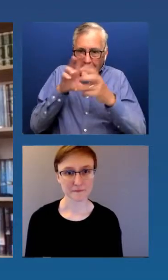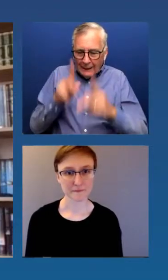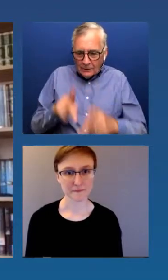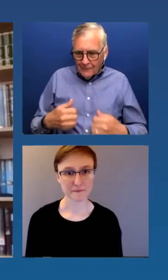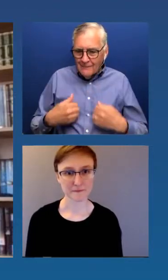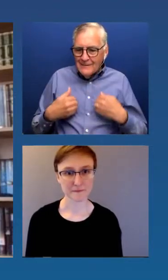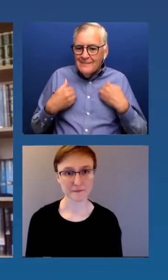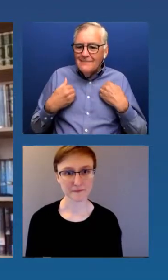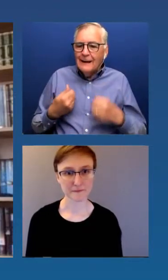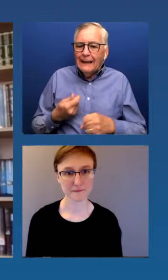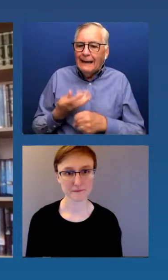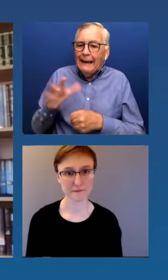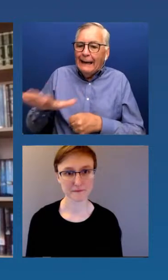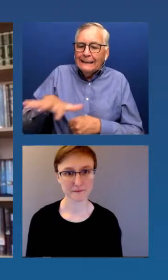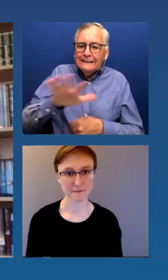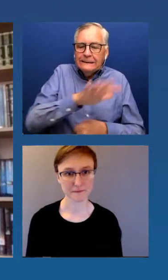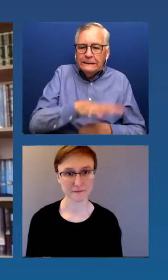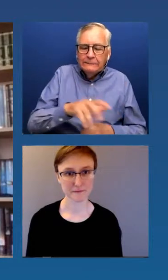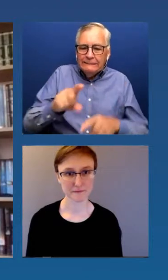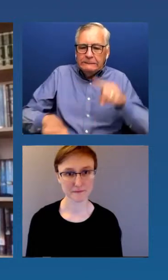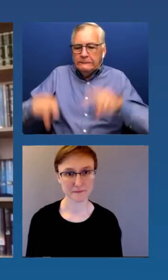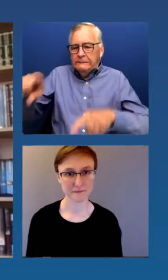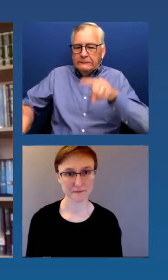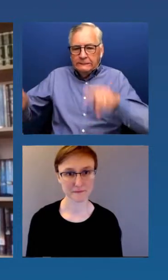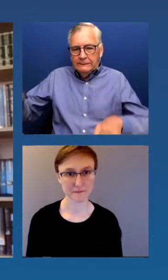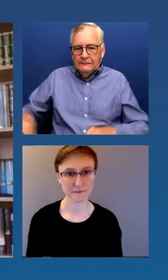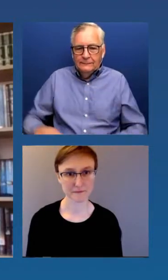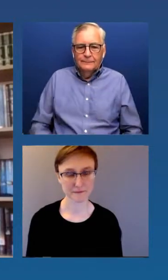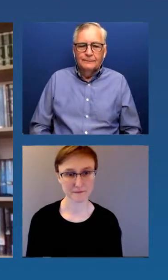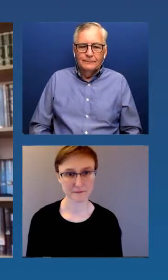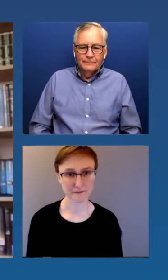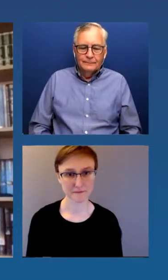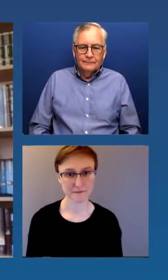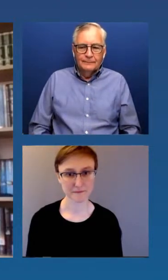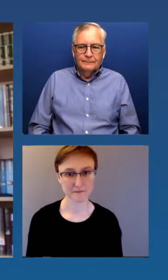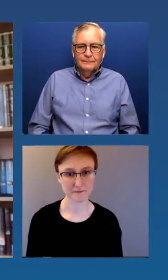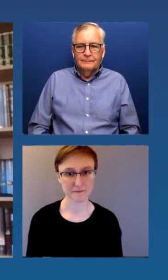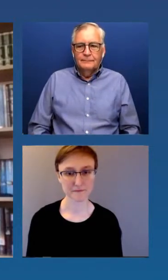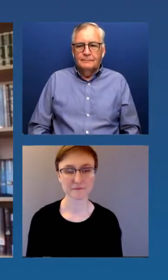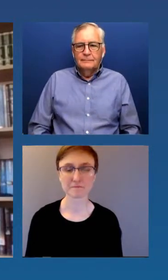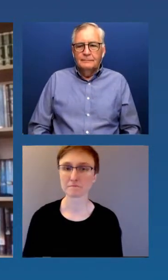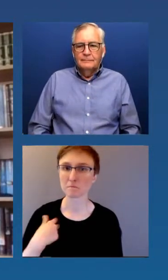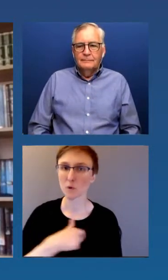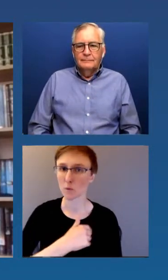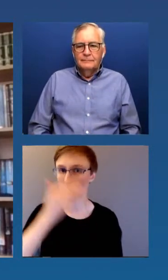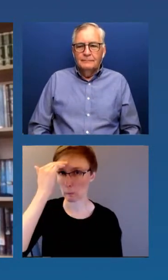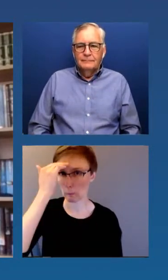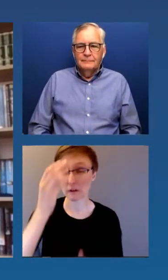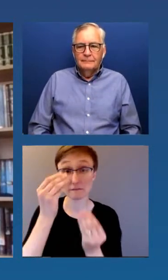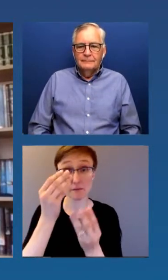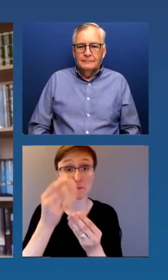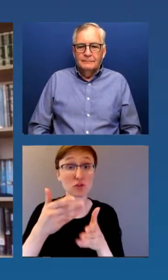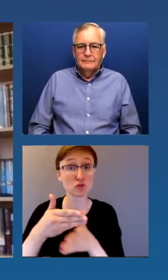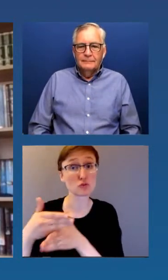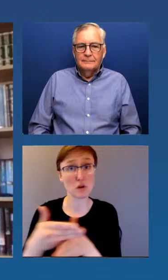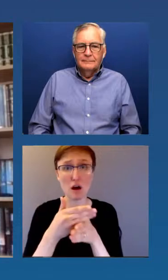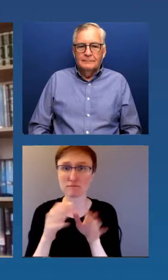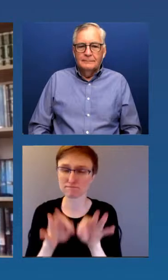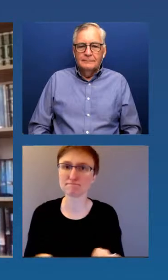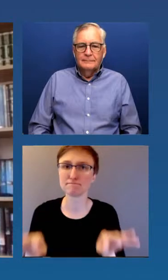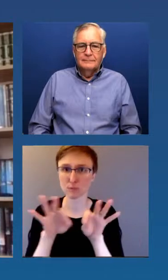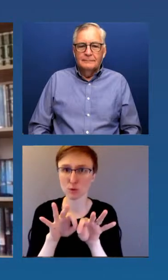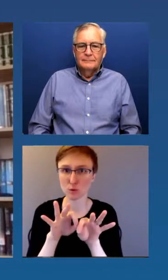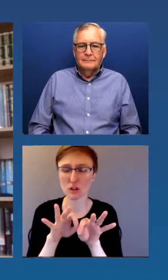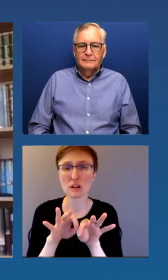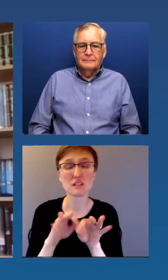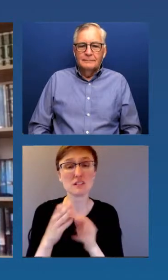quartiers touchés de manière disproportionnée. Recognizing the importance of information sharing and addressing misinformation, we relied on